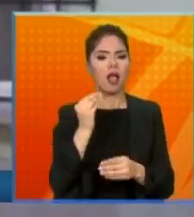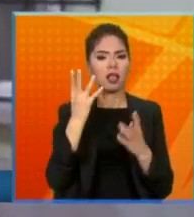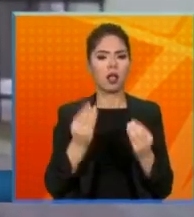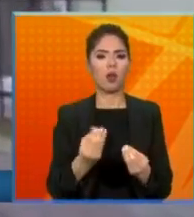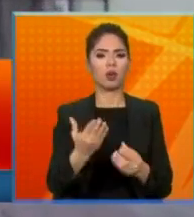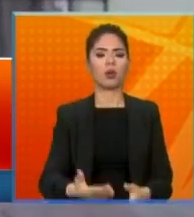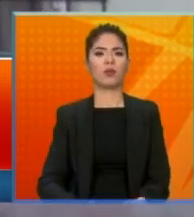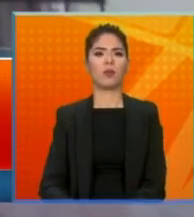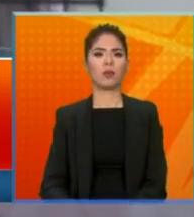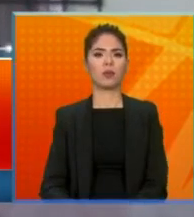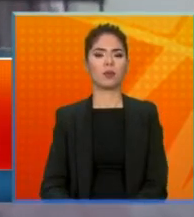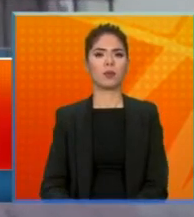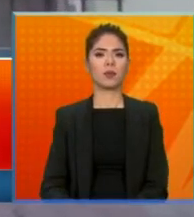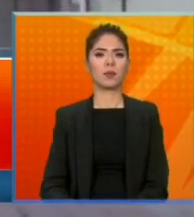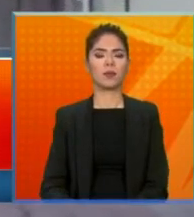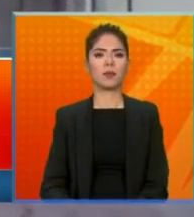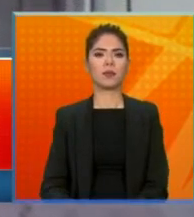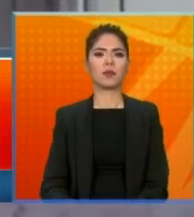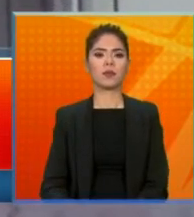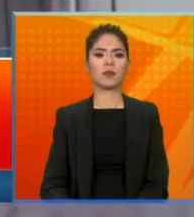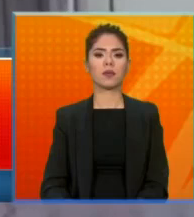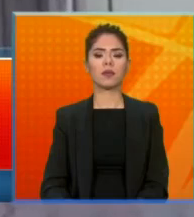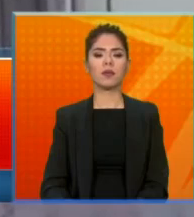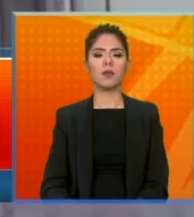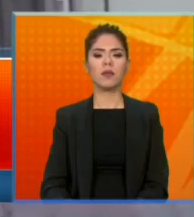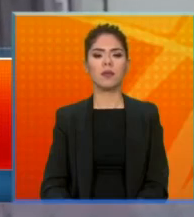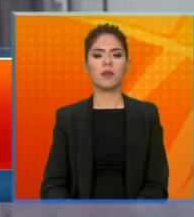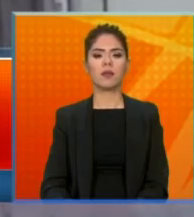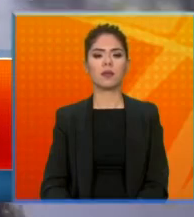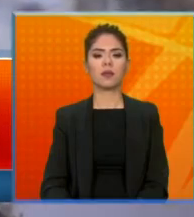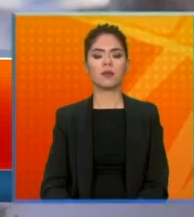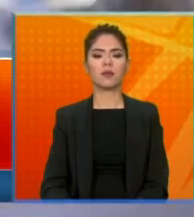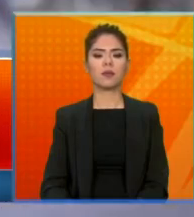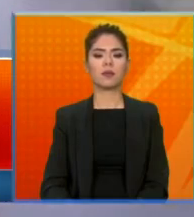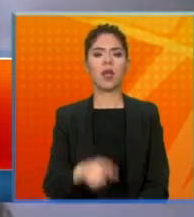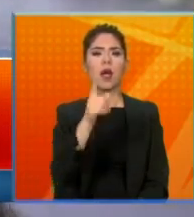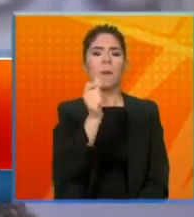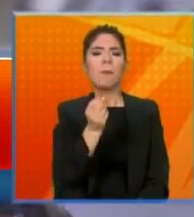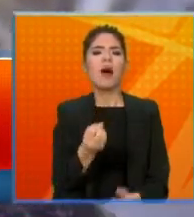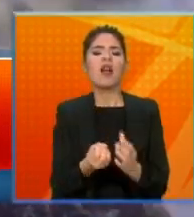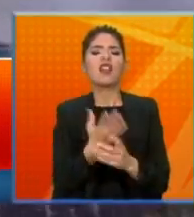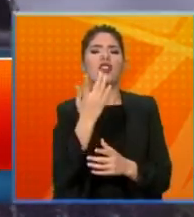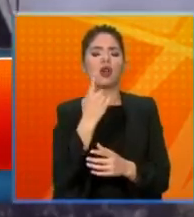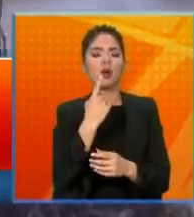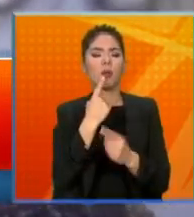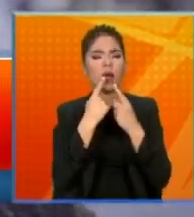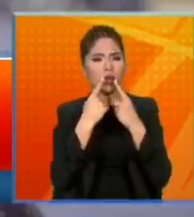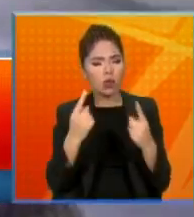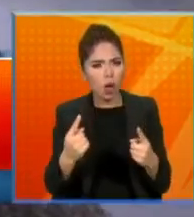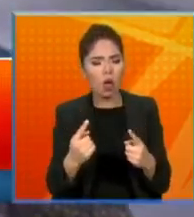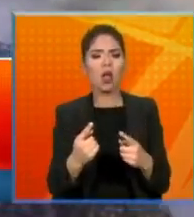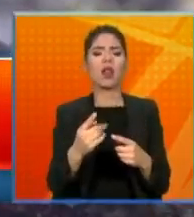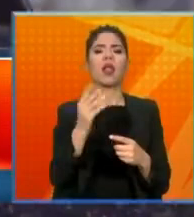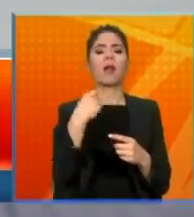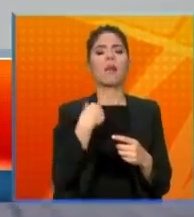Zaten yaşam biçimimiz bu bizim. Her şeyi kısıtlı bir şekilde yapmamız gerekiyor. Maddi durumunun kötü olduğunu söyleyerek